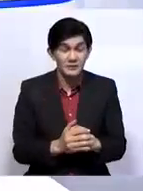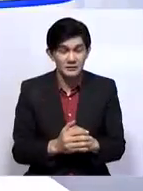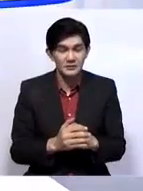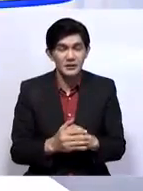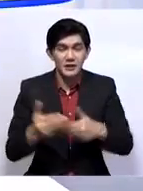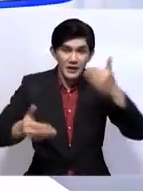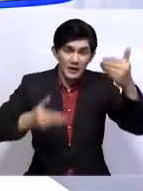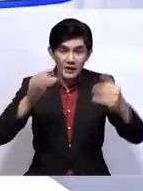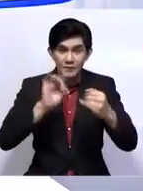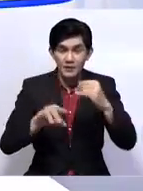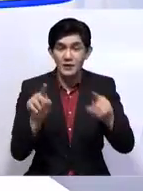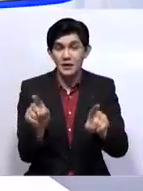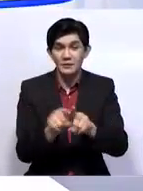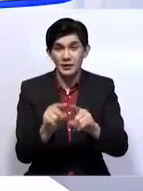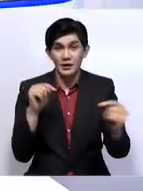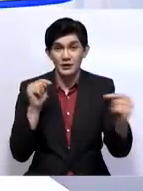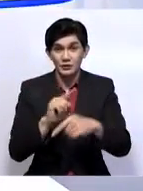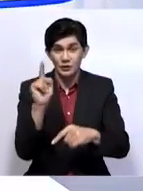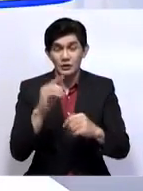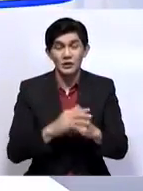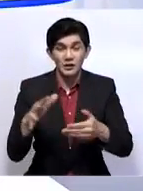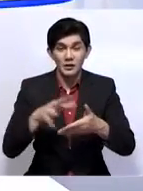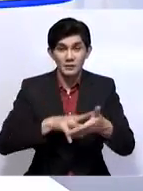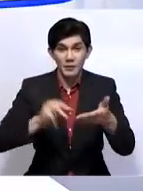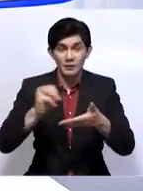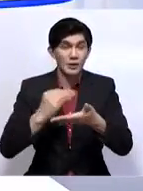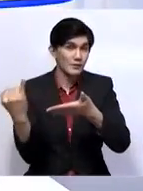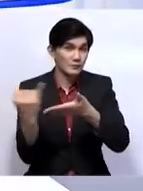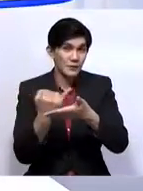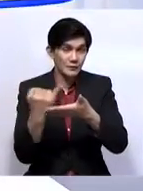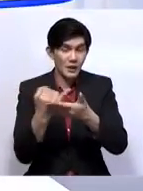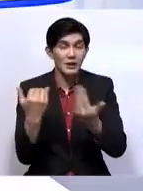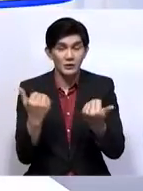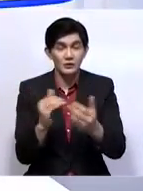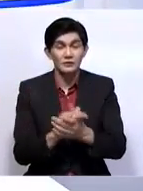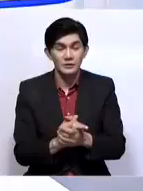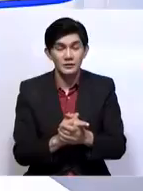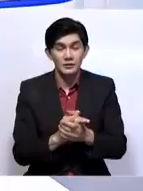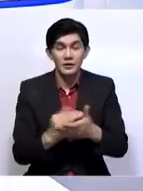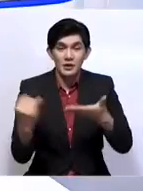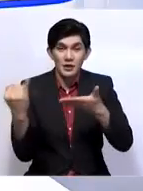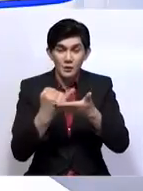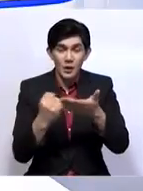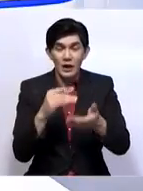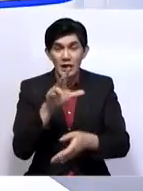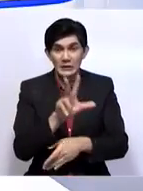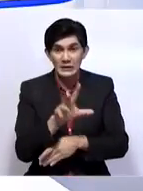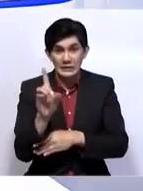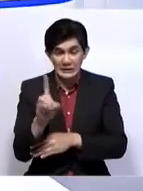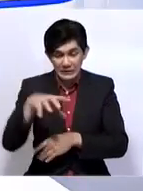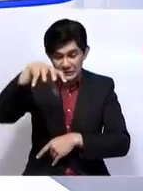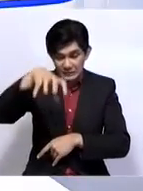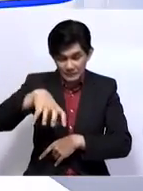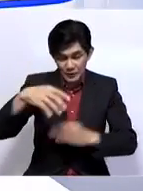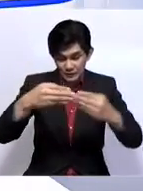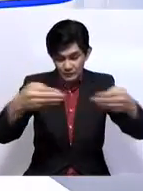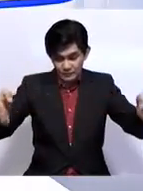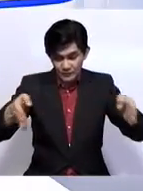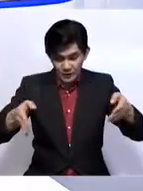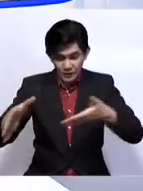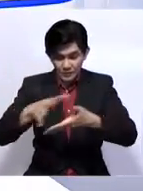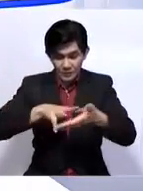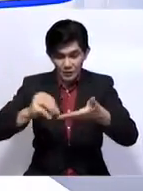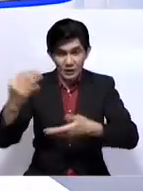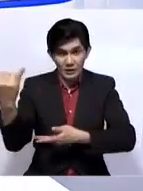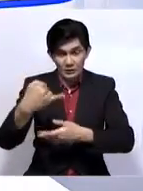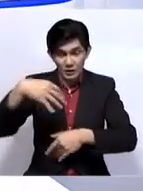ครับอีกหนึ่งกิจกรรมที่วันนี้วันสุดท้ายแล้วเช่นกันนะครับก็คือที่บริเวณมหาวิทยาลัยศิลปากรนะครับเป็นภาพวาด3มิติบริเวณกำแพงมหาวิทยาลัยศิล